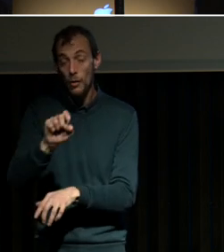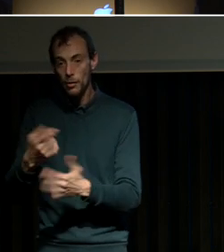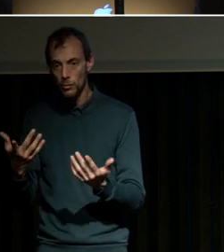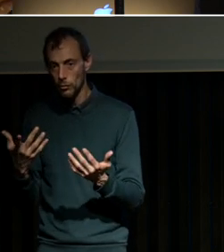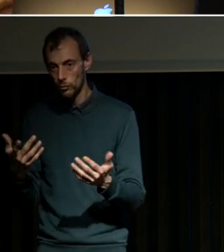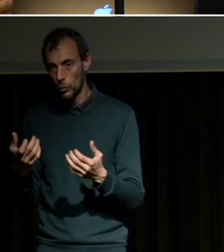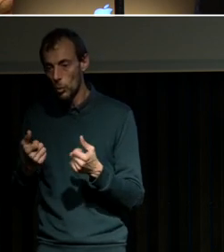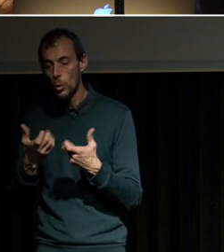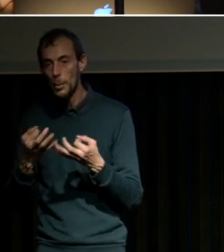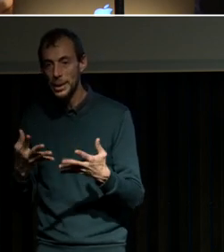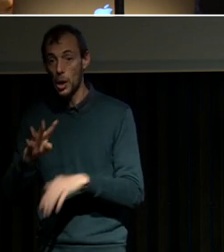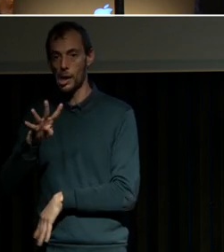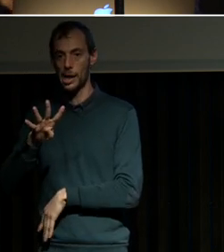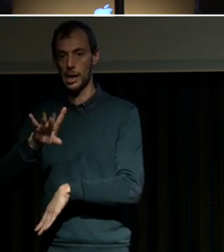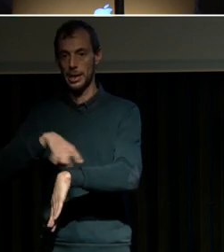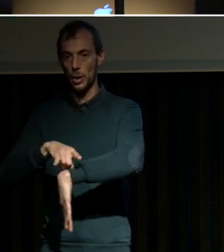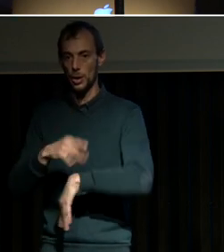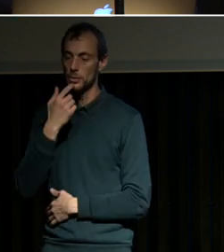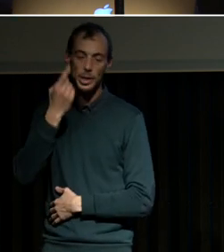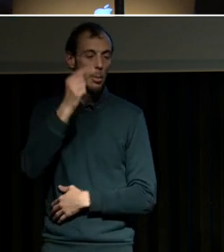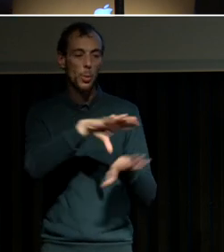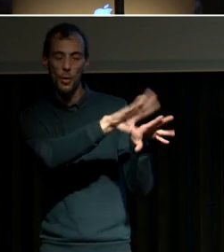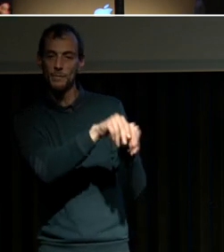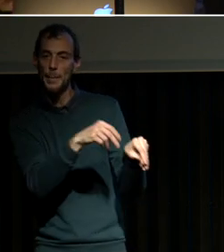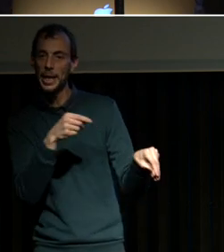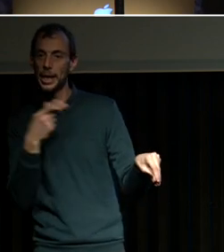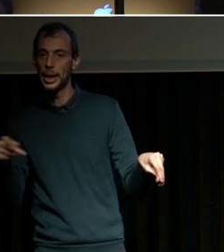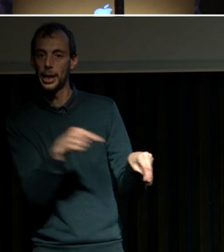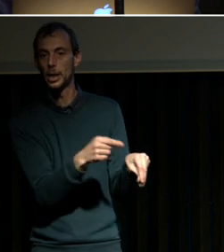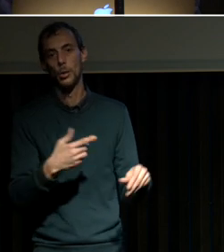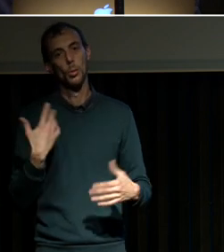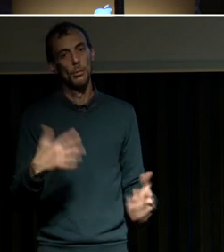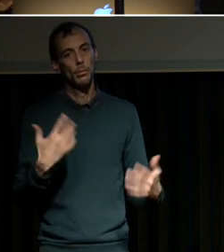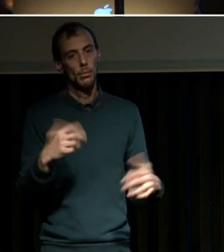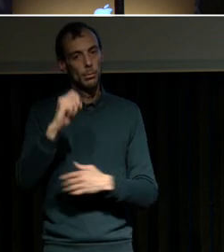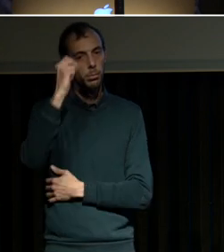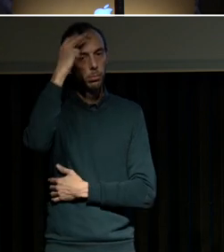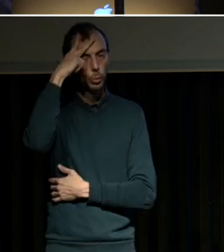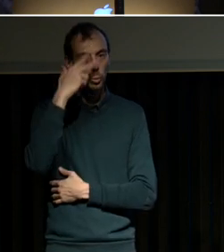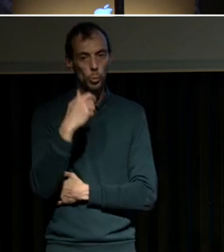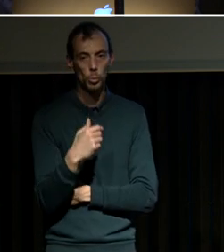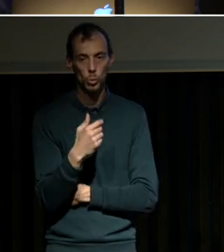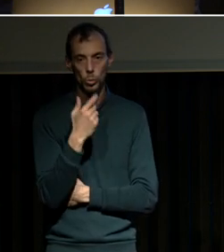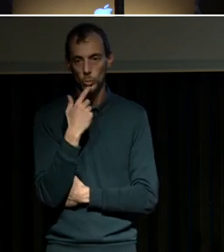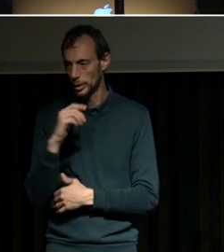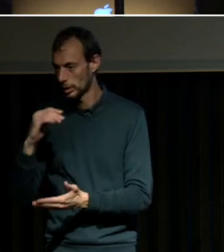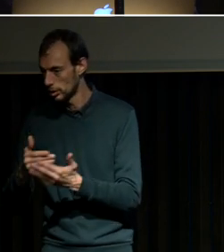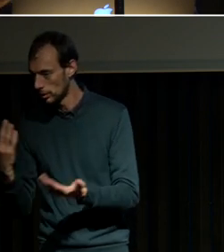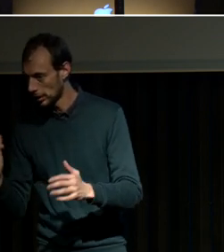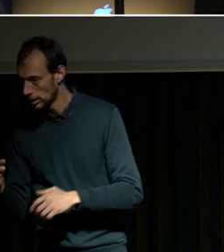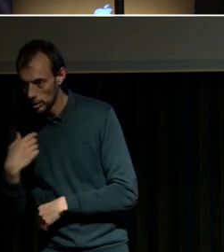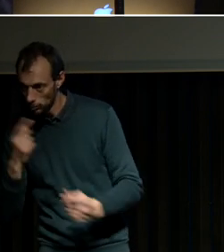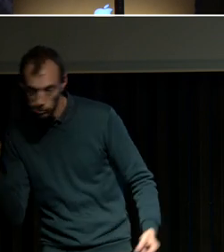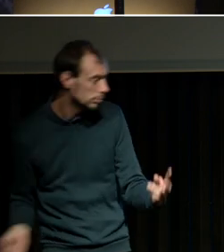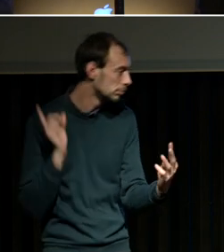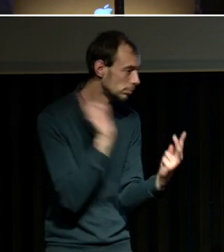veut dire que c'est extrêmement traumatisant pour les familles de donneurs. Parce que vous imaginez, il faut parler à la famille, et moins de 4 heures après,